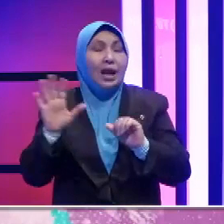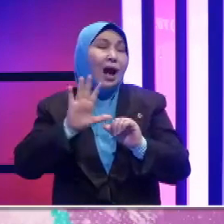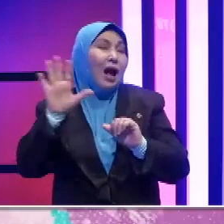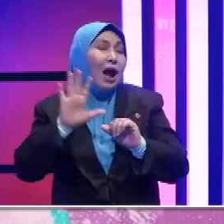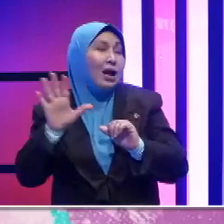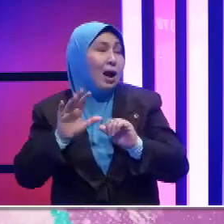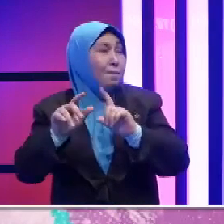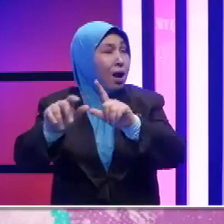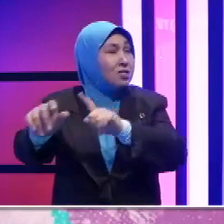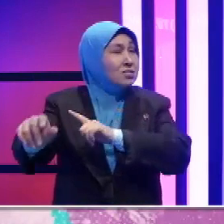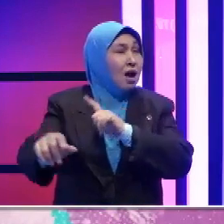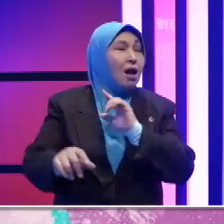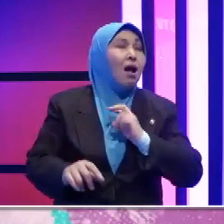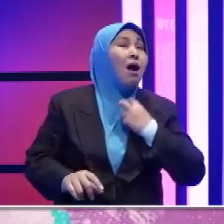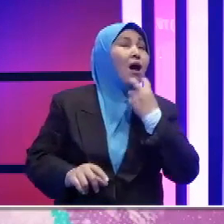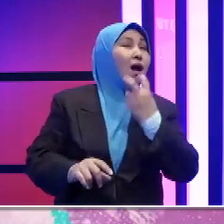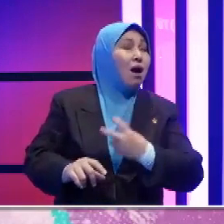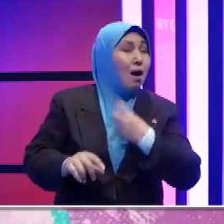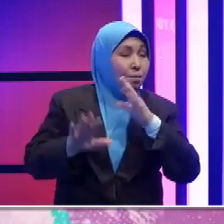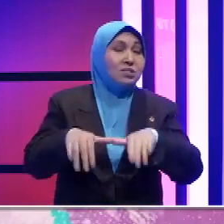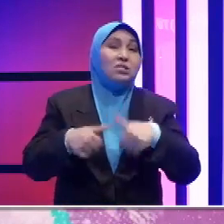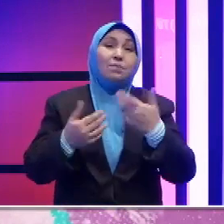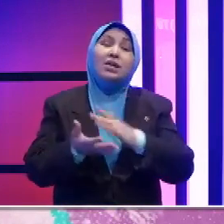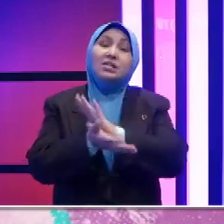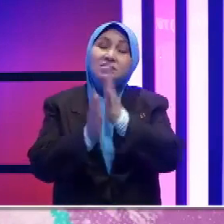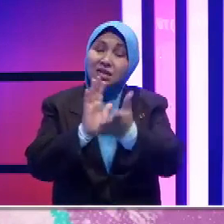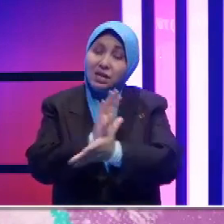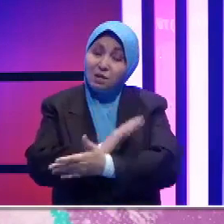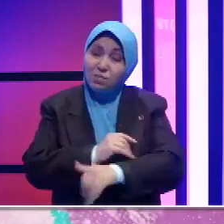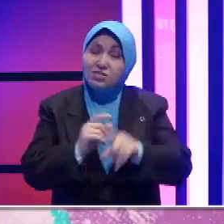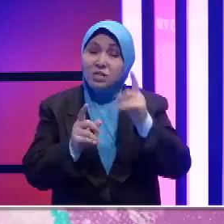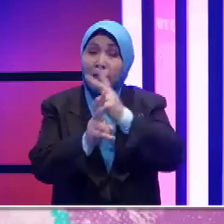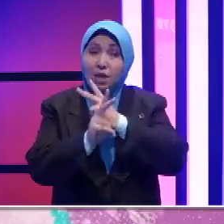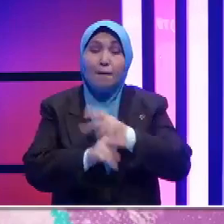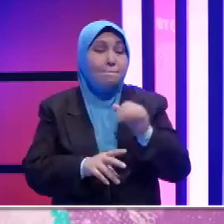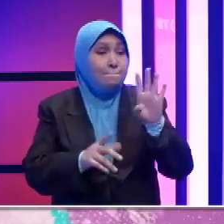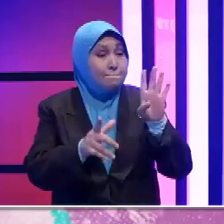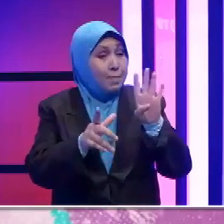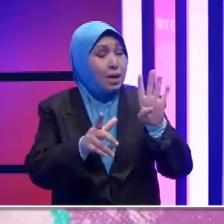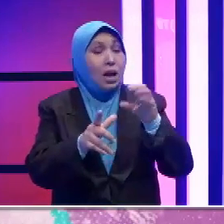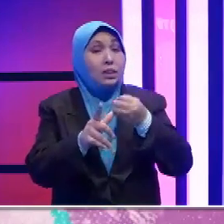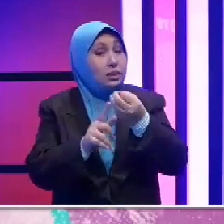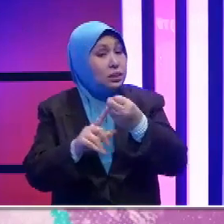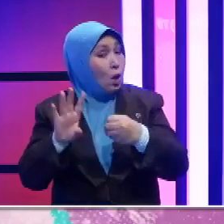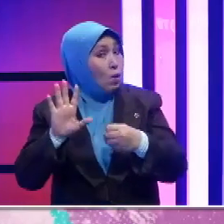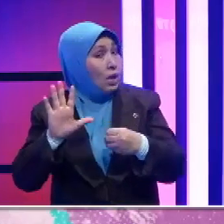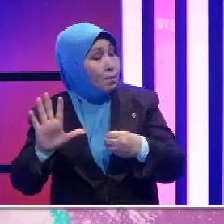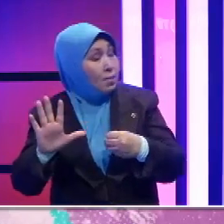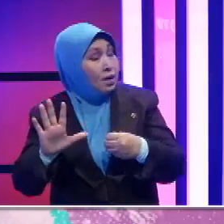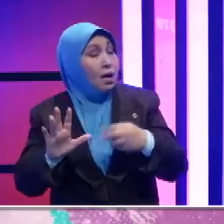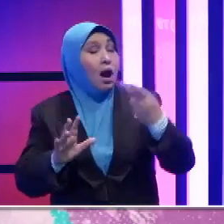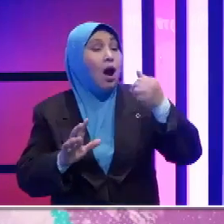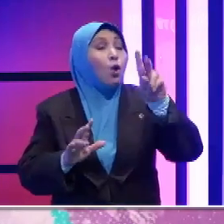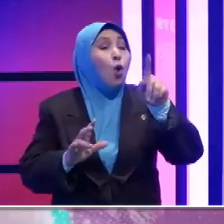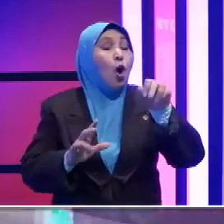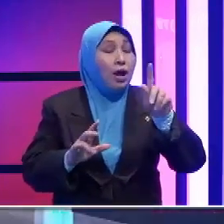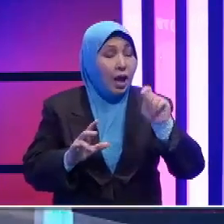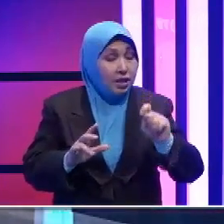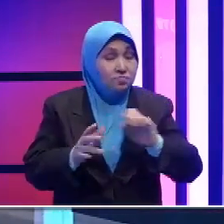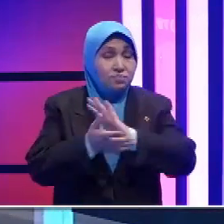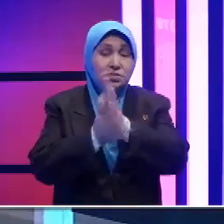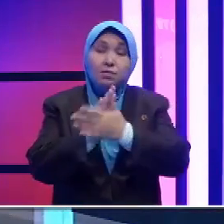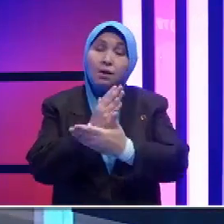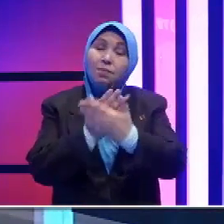panjang gitu panjang-panjang jadi hati-hati mak wajib muttasil 4/5 harapkan Selamat mencoba mudah-mudahan